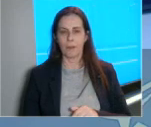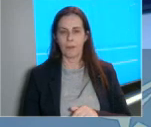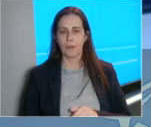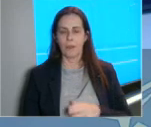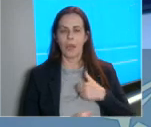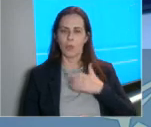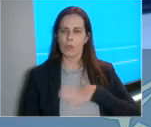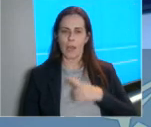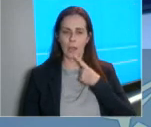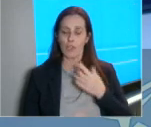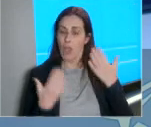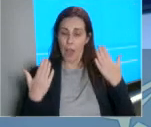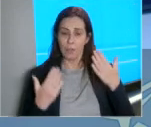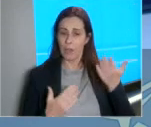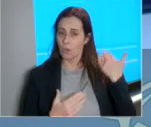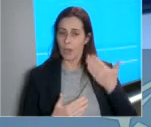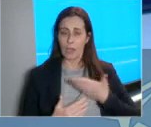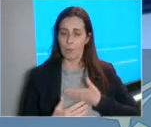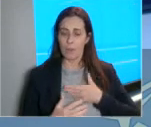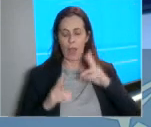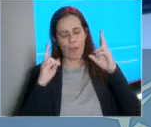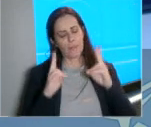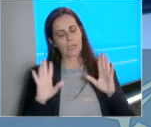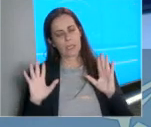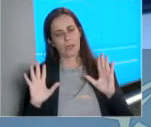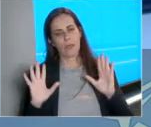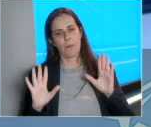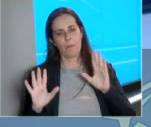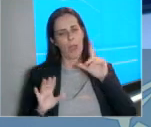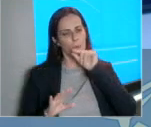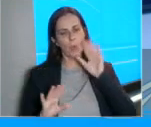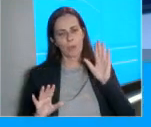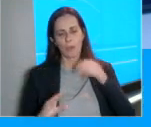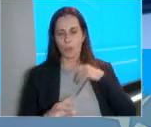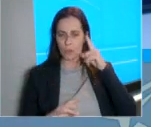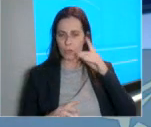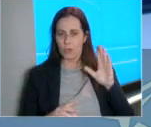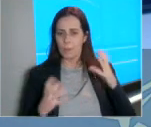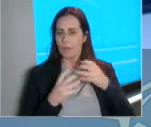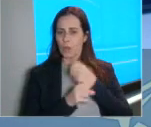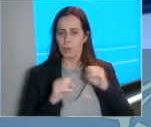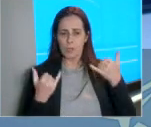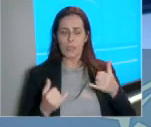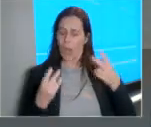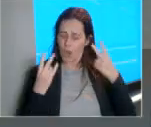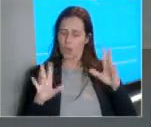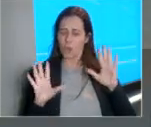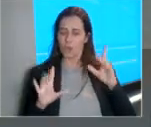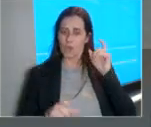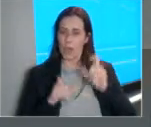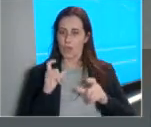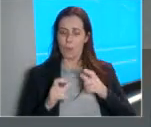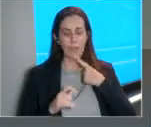עכשיו, אני רוצה לומר שהלוואי, והיינו יכולים לקבל הפוגה מהרשתות החברתיות. אני יודע שבחברה דמוקרטית דהיום זה חשוב כדי